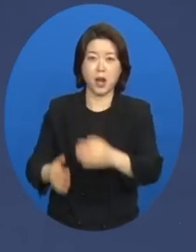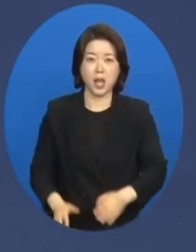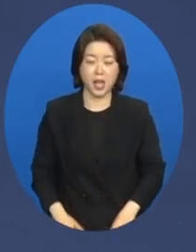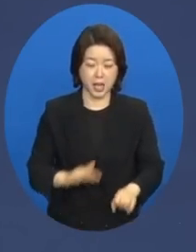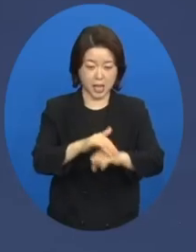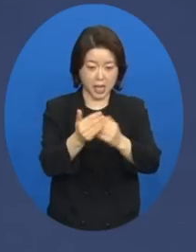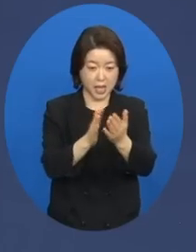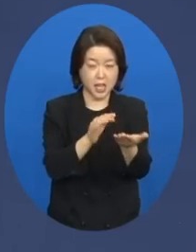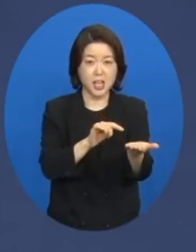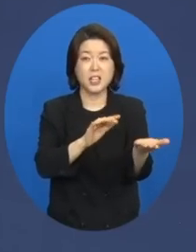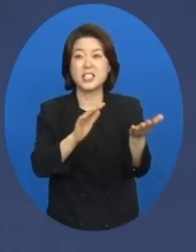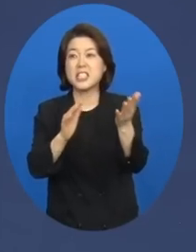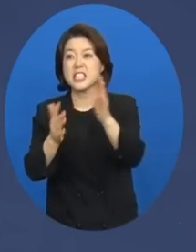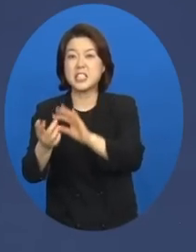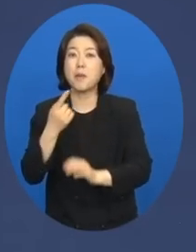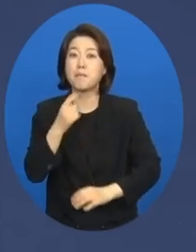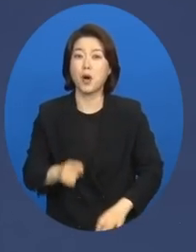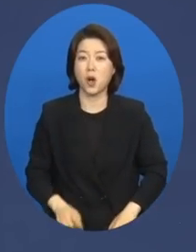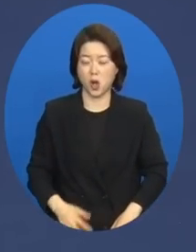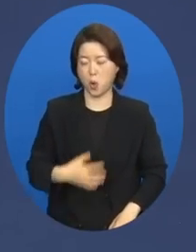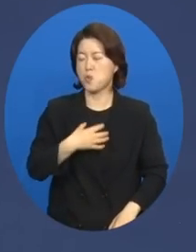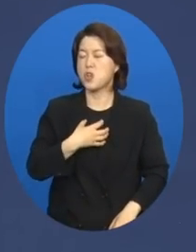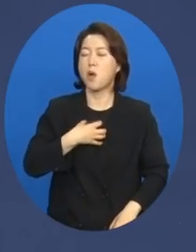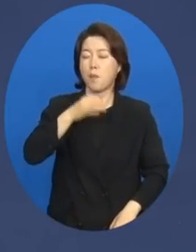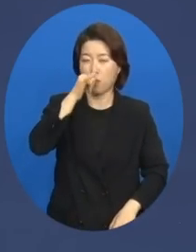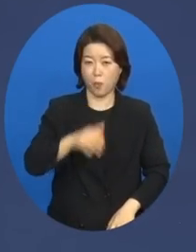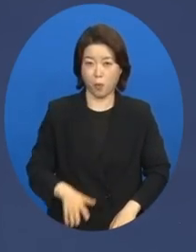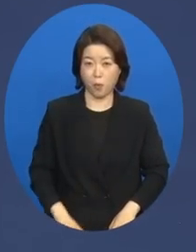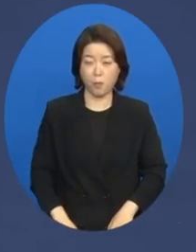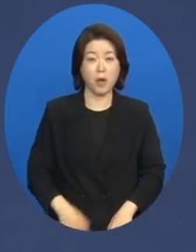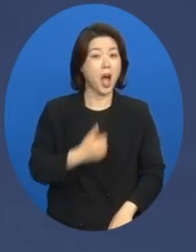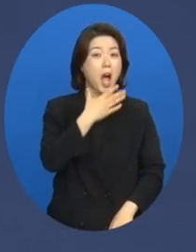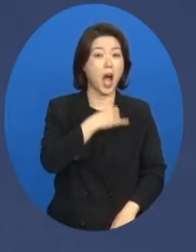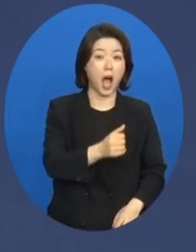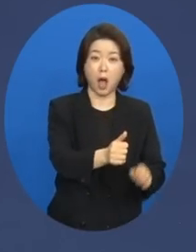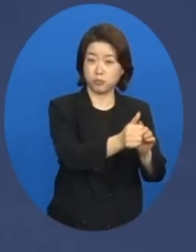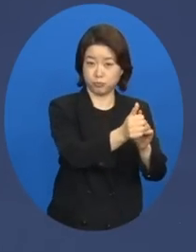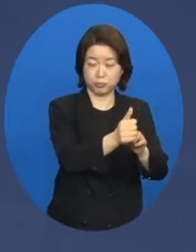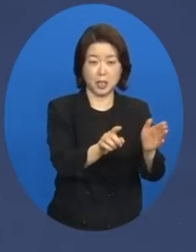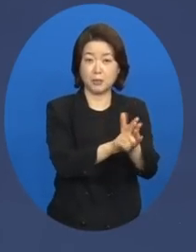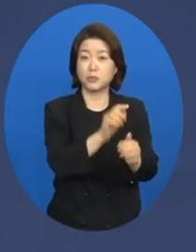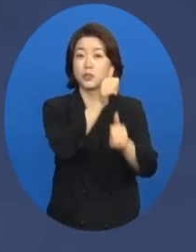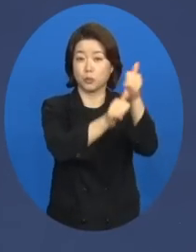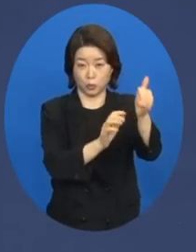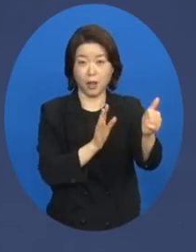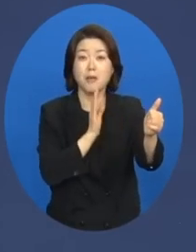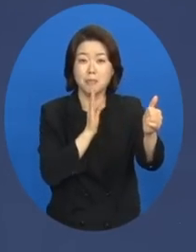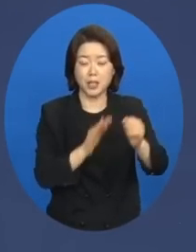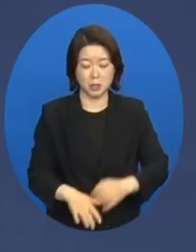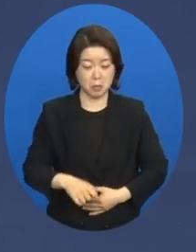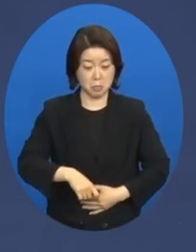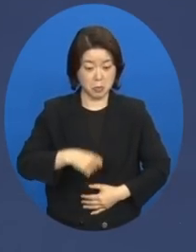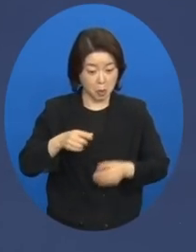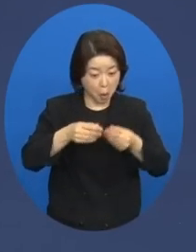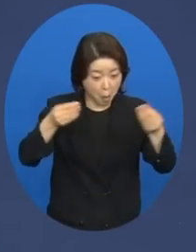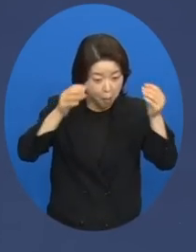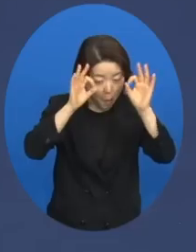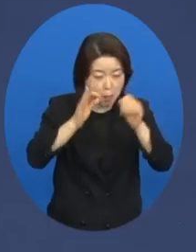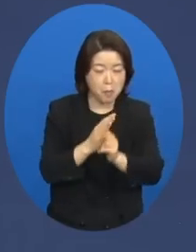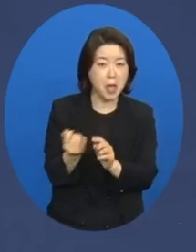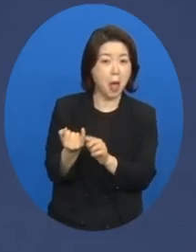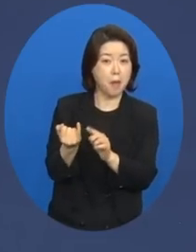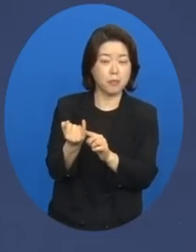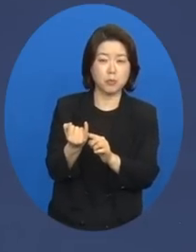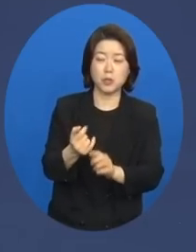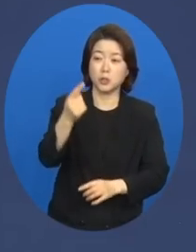역사가 뒤집어질 뻔한 위험이 여러 차례 있었어요. 우리 아브라함 형님이 믿음의 조상인데 솔직한 말로 부인을